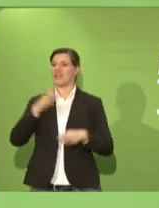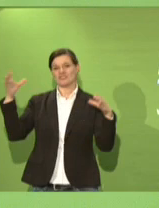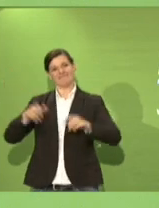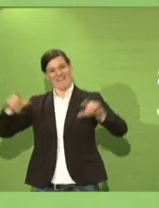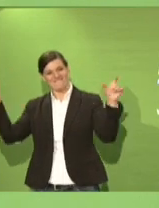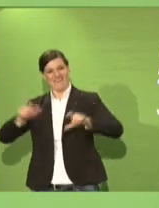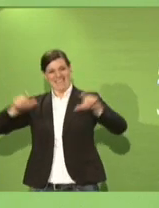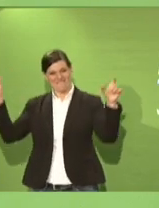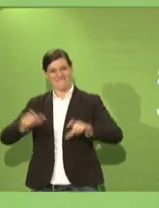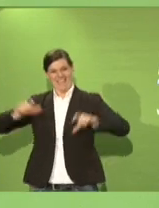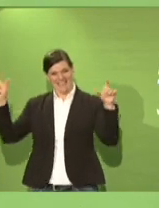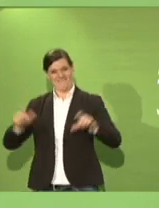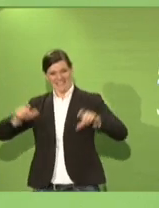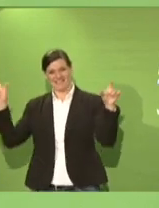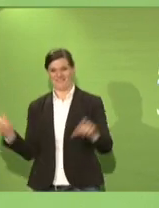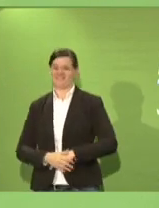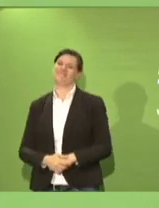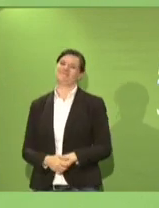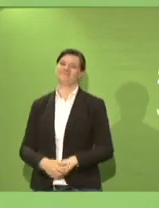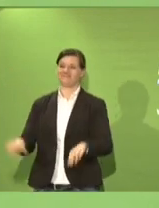Rosa Köln feiern, liebe Freundinnen und Freunde.